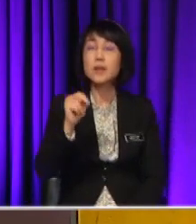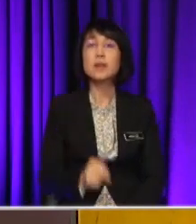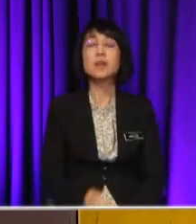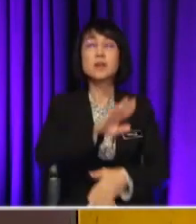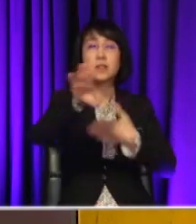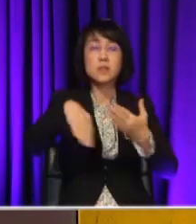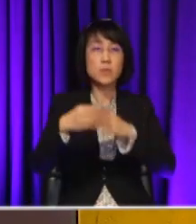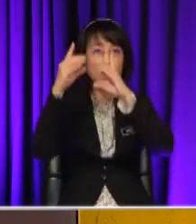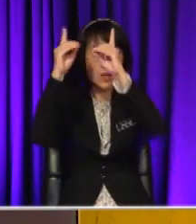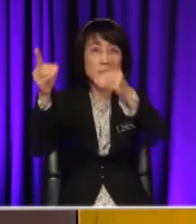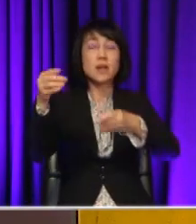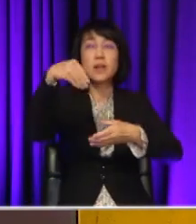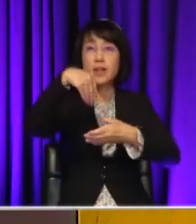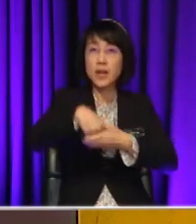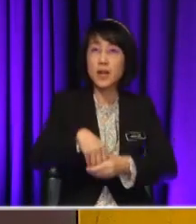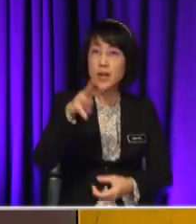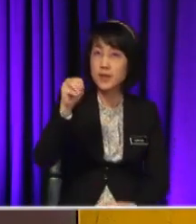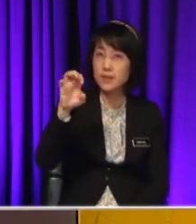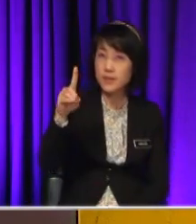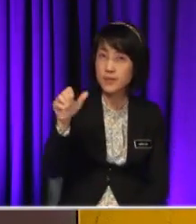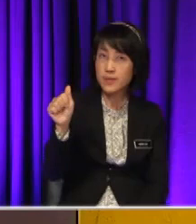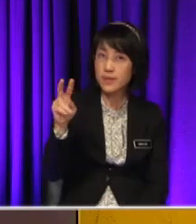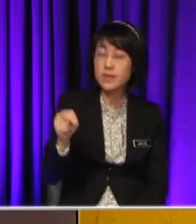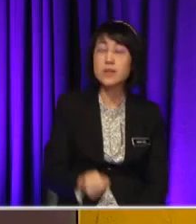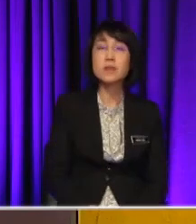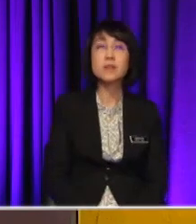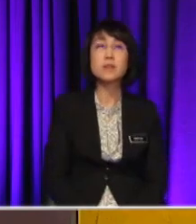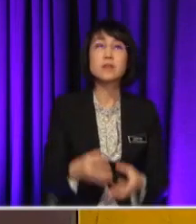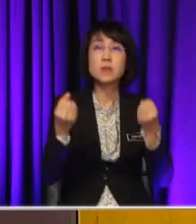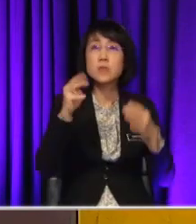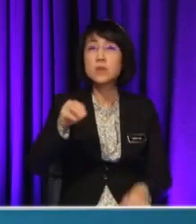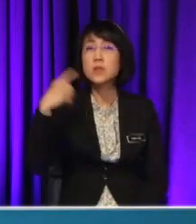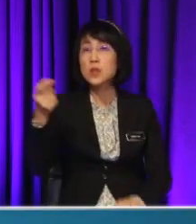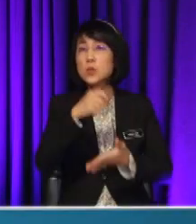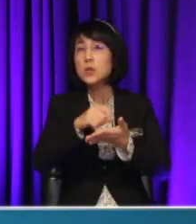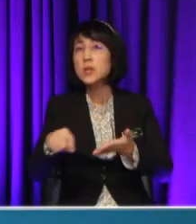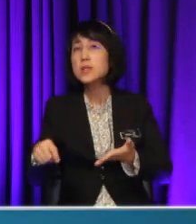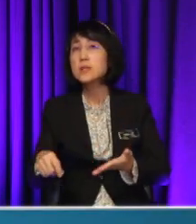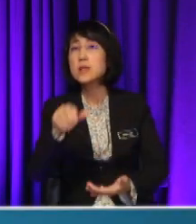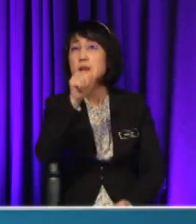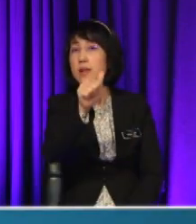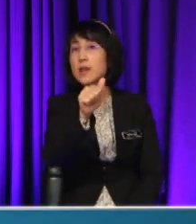data yang ada dalam medan tersebut jadi jangan kebanyakan murid dia selalu ditulis macam ini